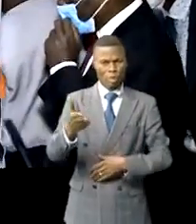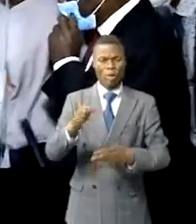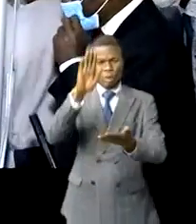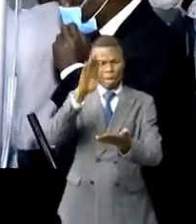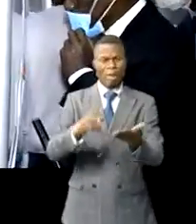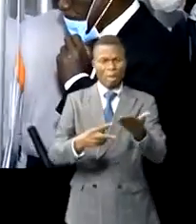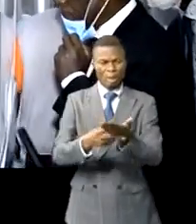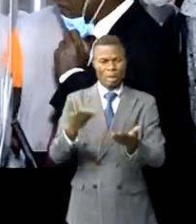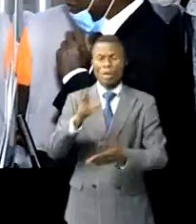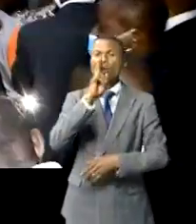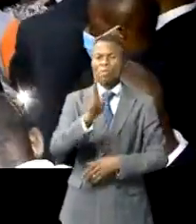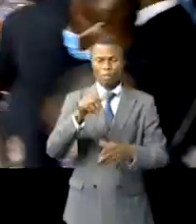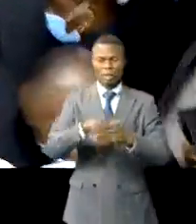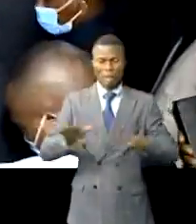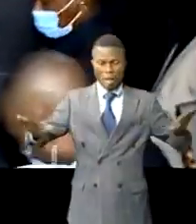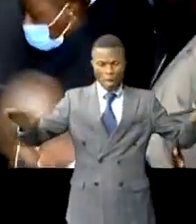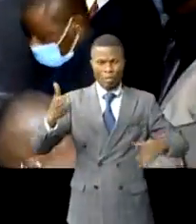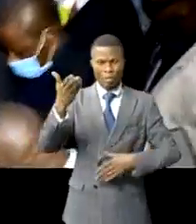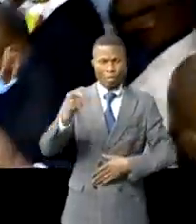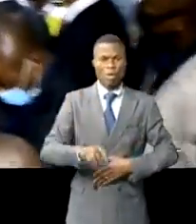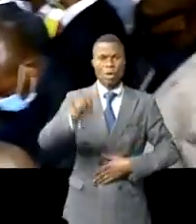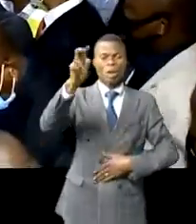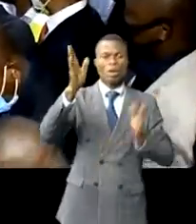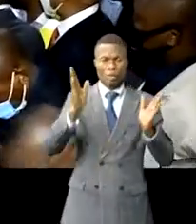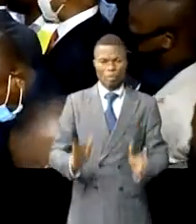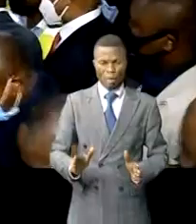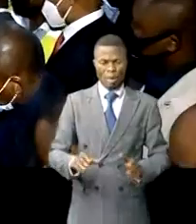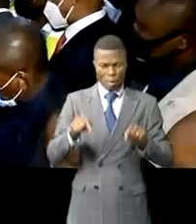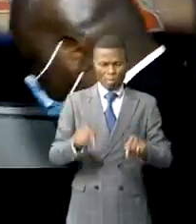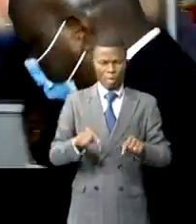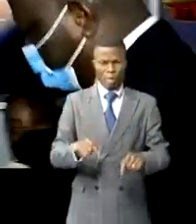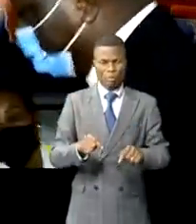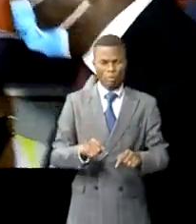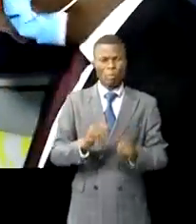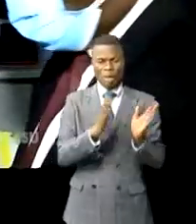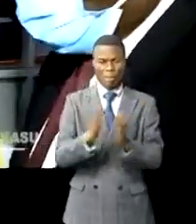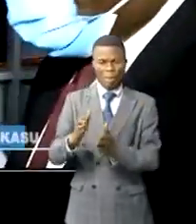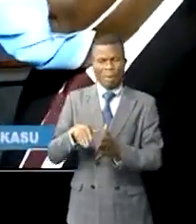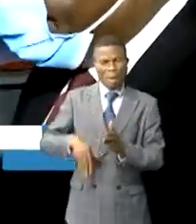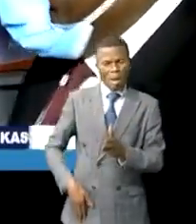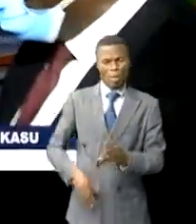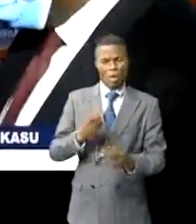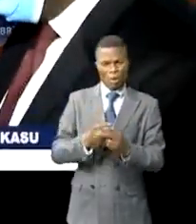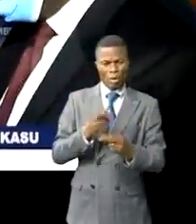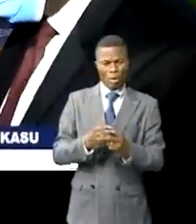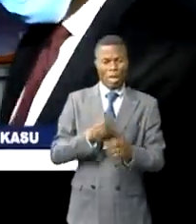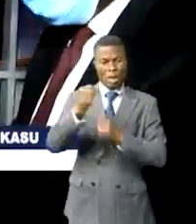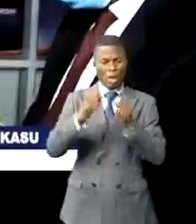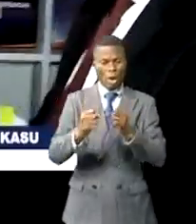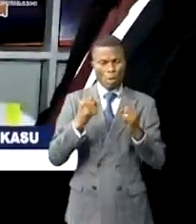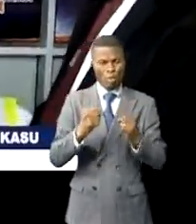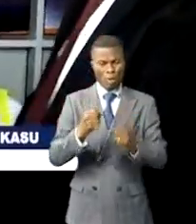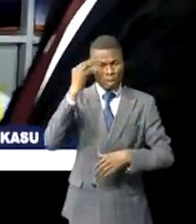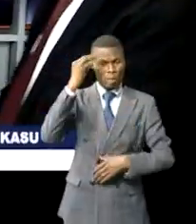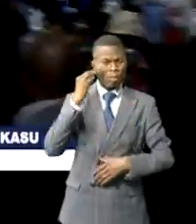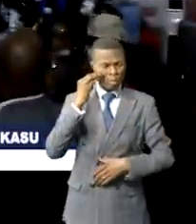une réalité dans le transport aérien. Les voyageurs peuvent enfin faire des économies. Le champ est vaste, le combat est rude. Le